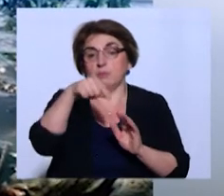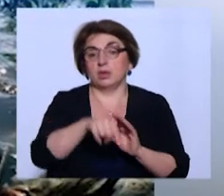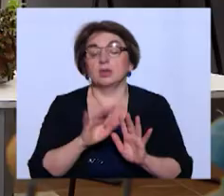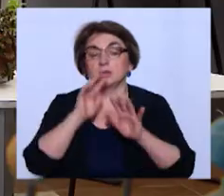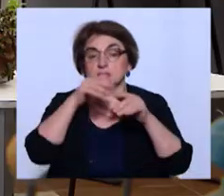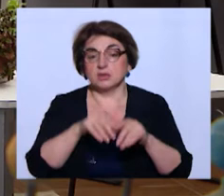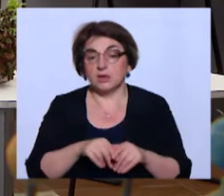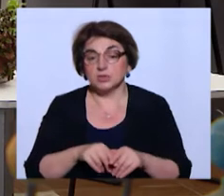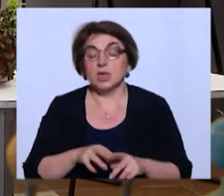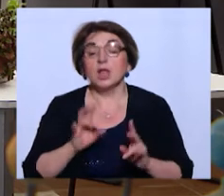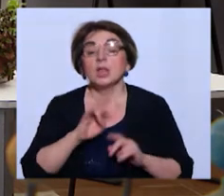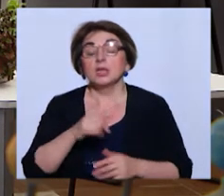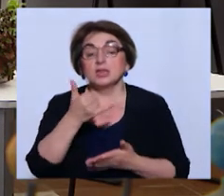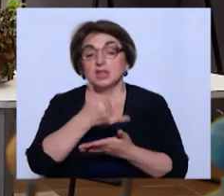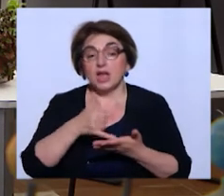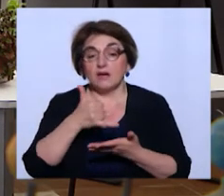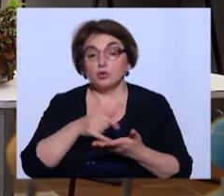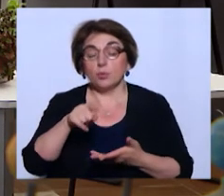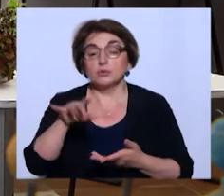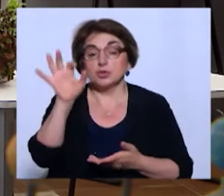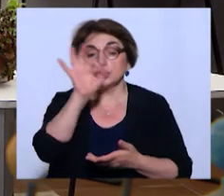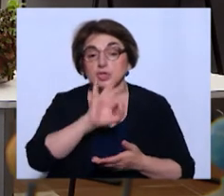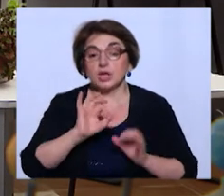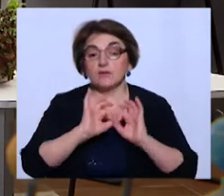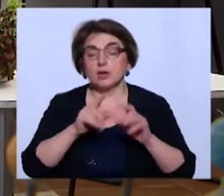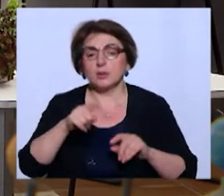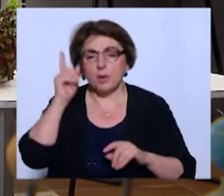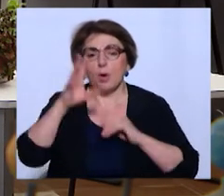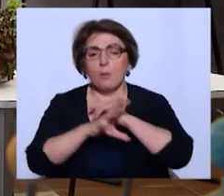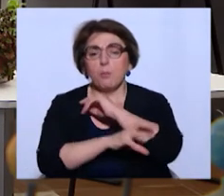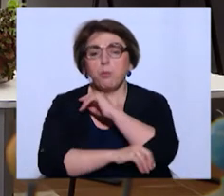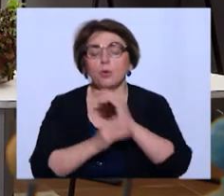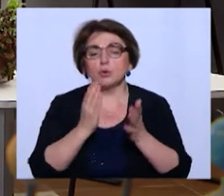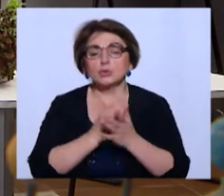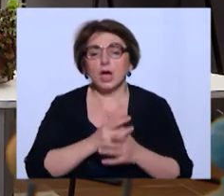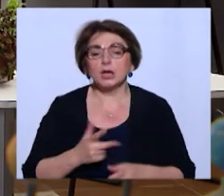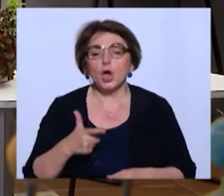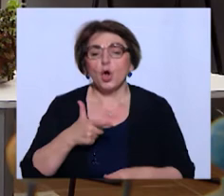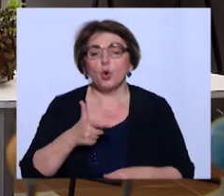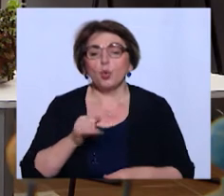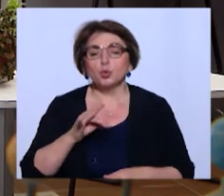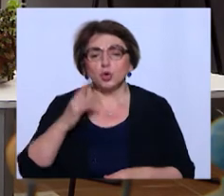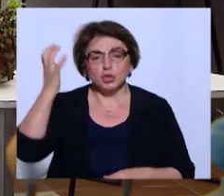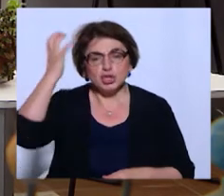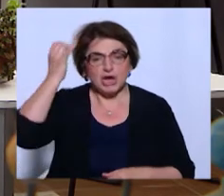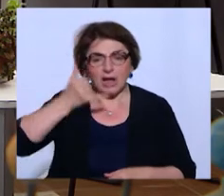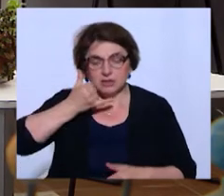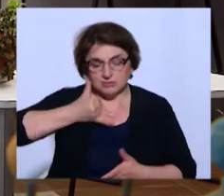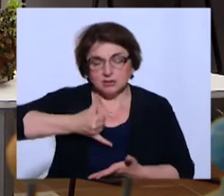იგი, ნავთობის შესახებ ვისაუბრეთ და ბოლოს არის გუდრონი მითითებული. გუდრონის საშუალებით